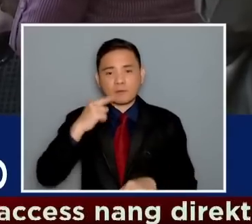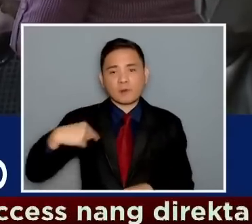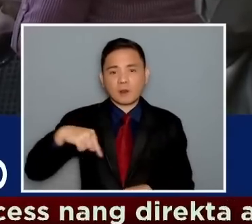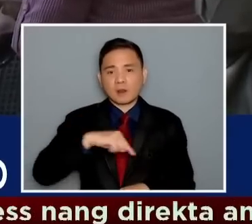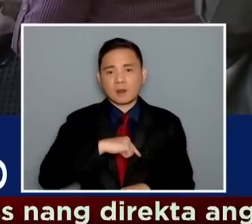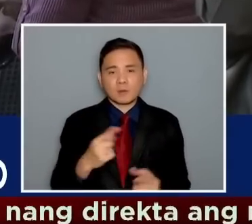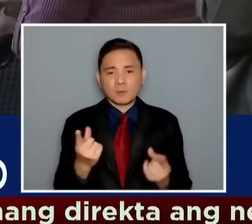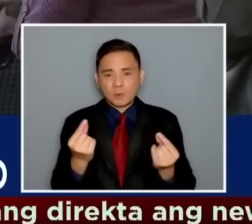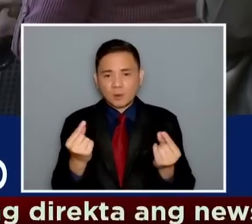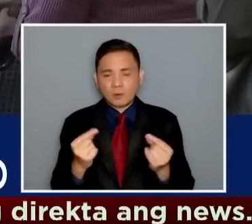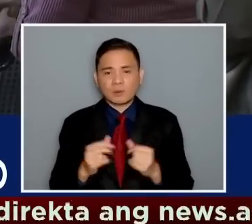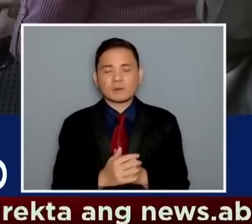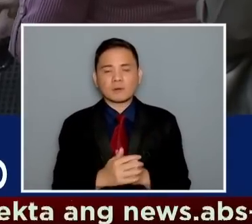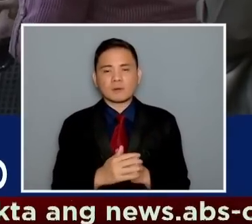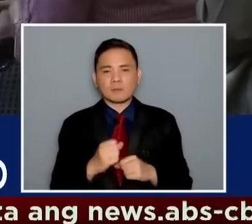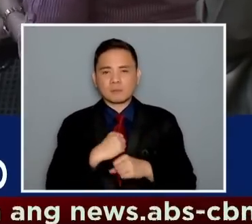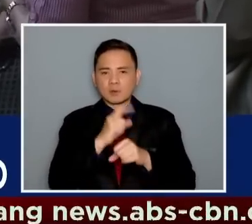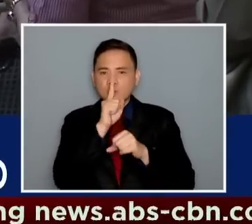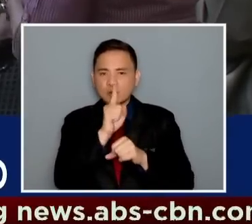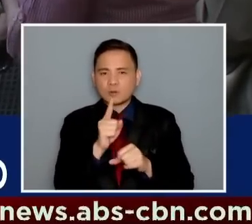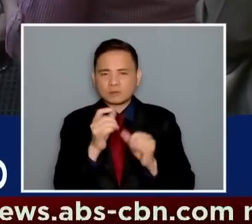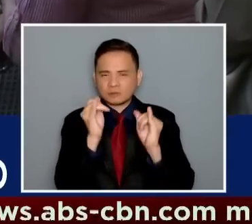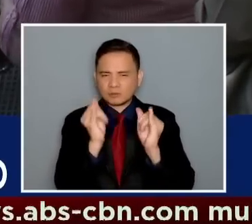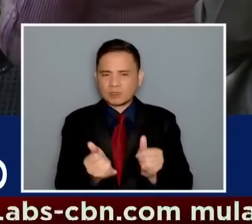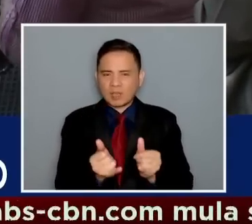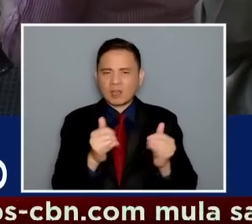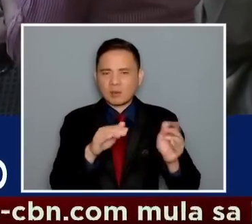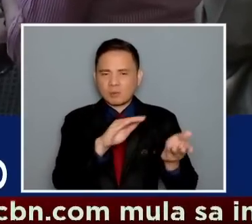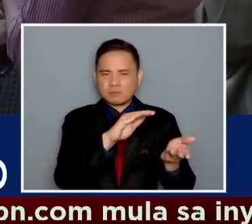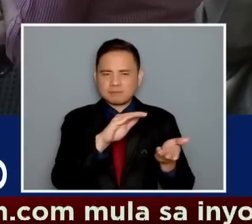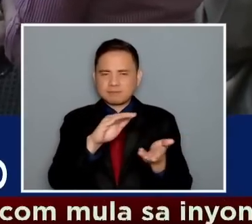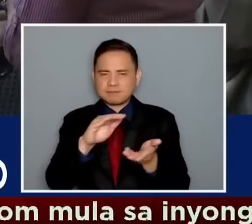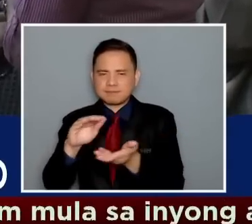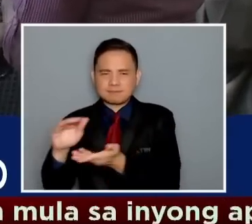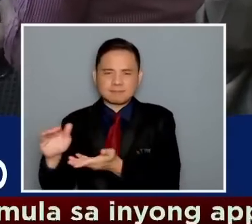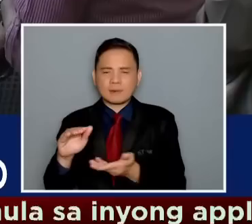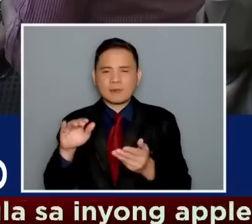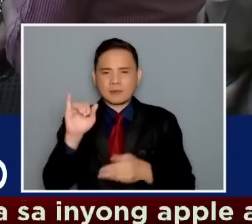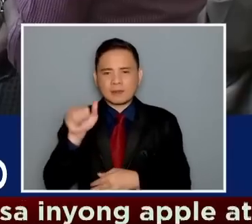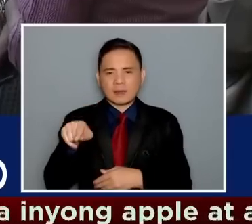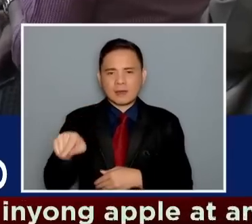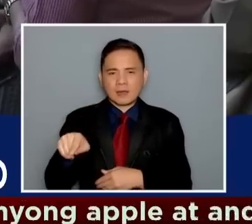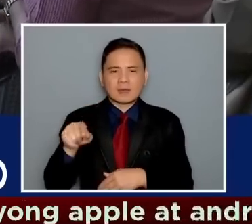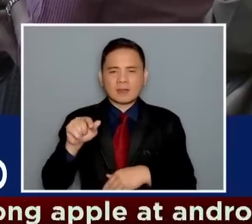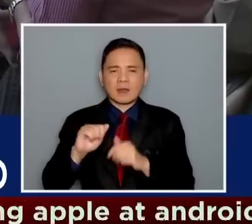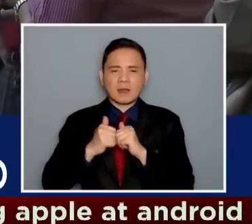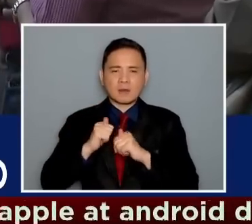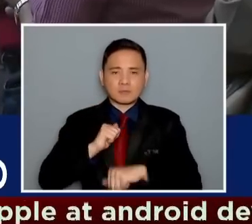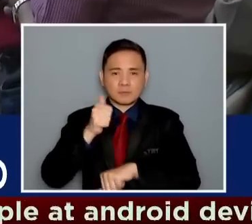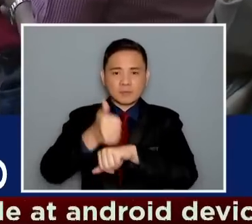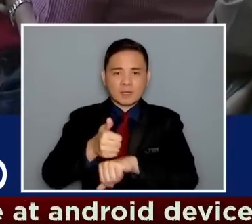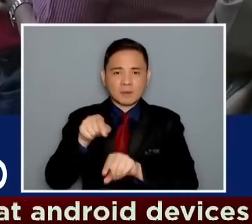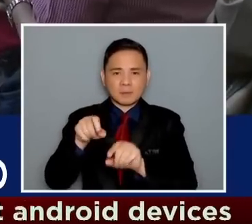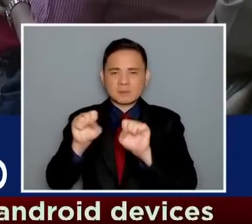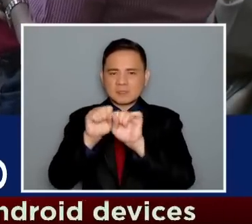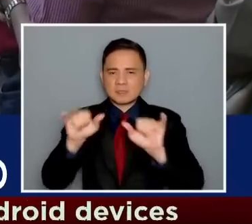yung continuity at stability ng current institutional setup kung saan